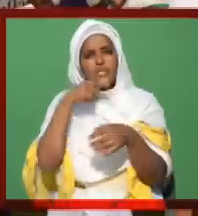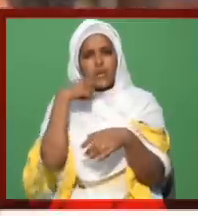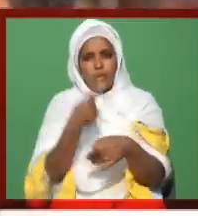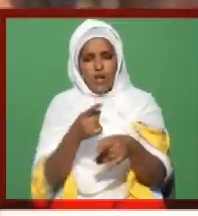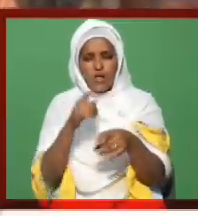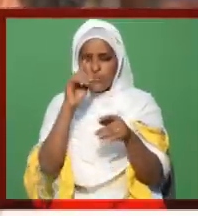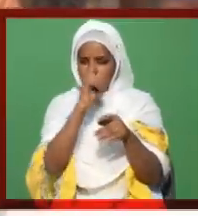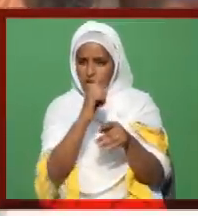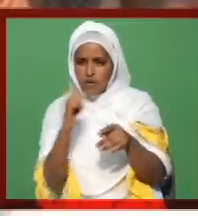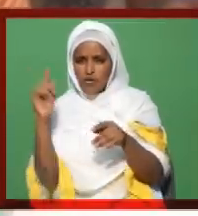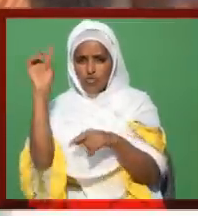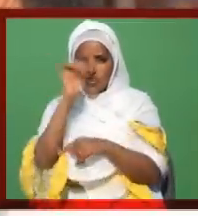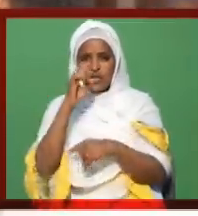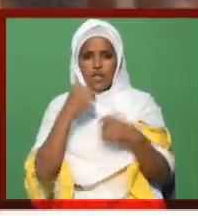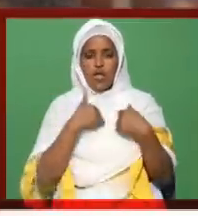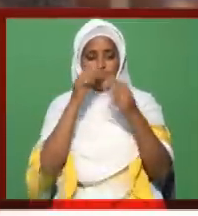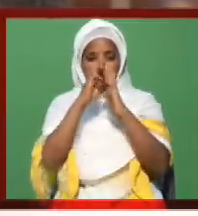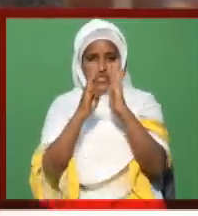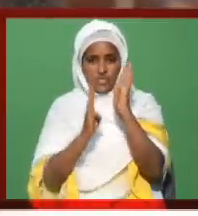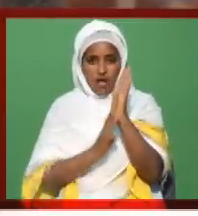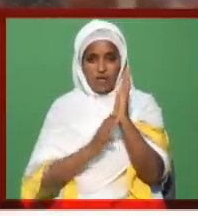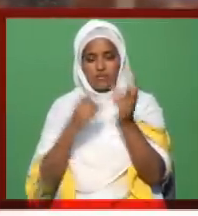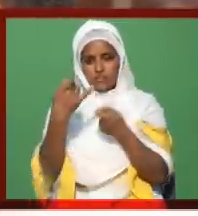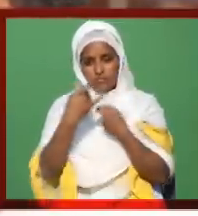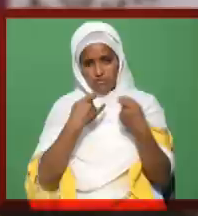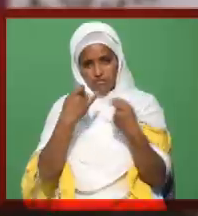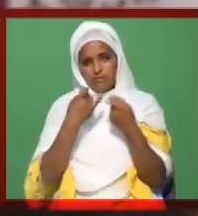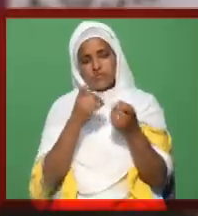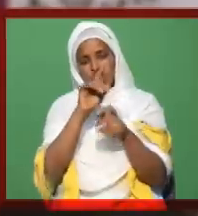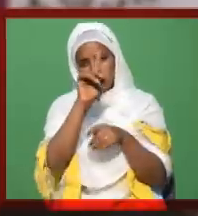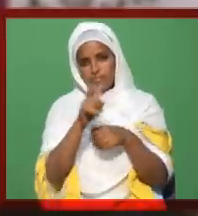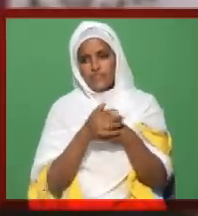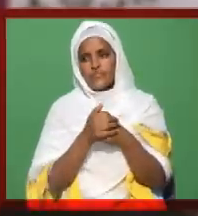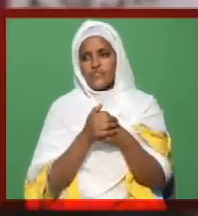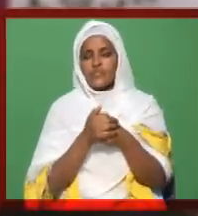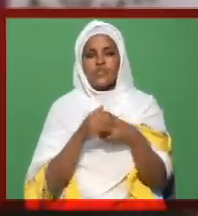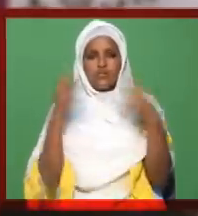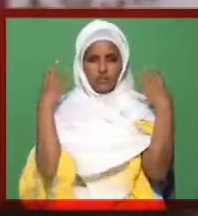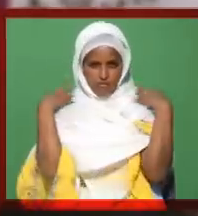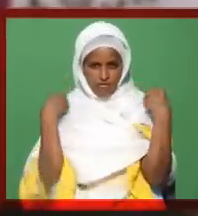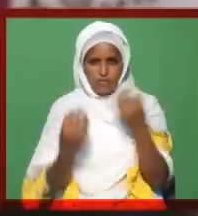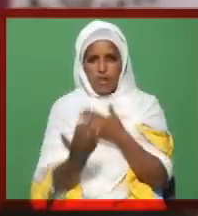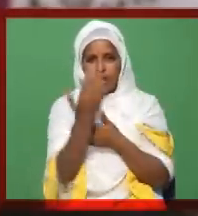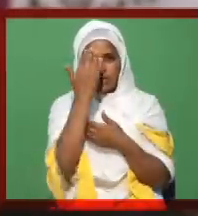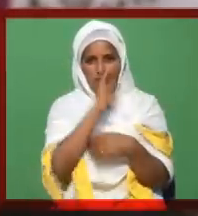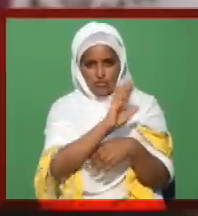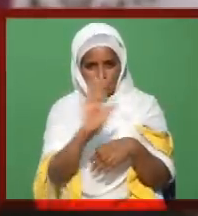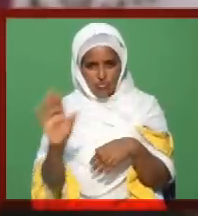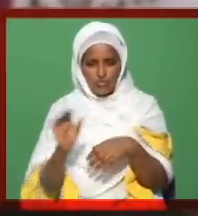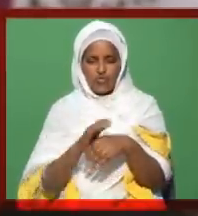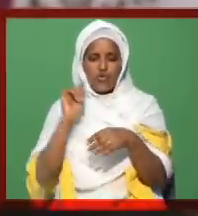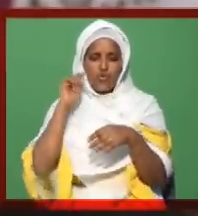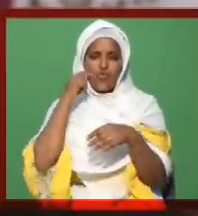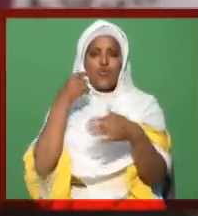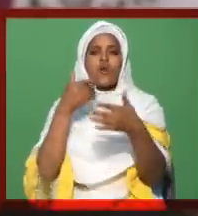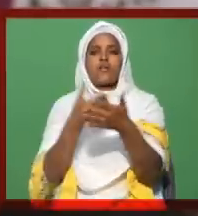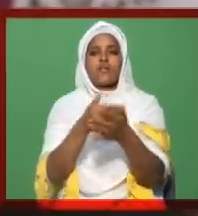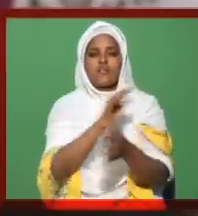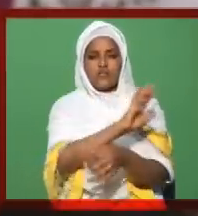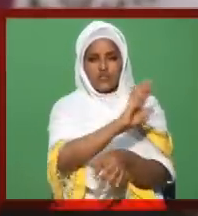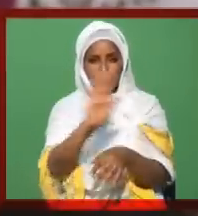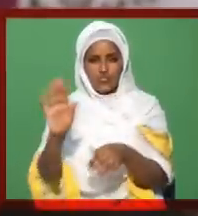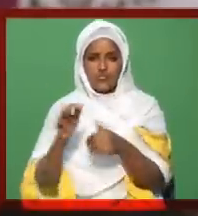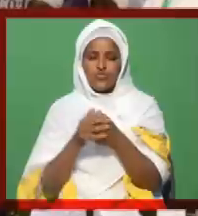ቀን ያለውን ስርዓት ትነግሩናላችሁ። እንደምን አደራችሁ? እንኳን አደረሳችሁ።